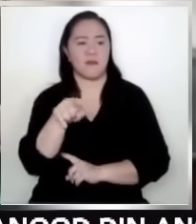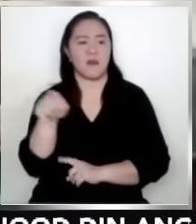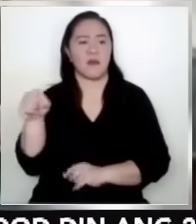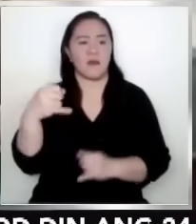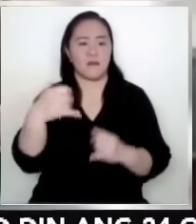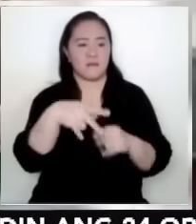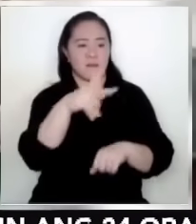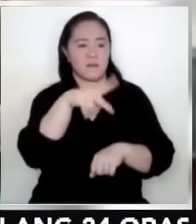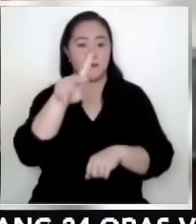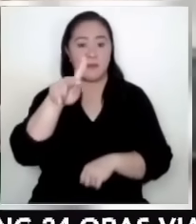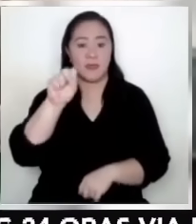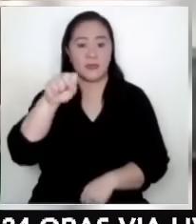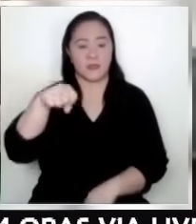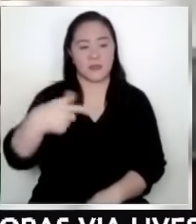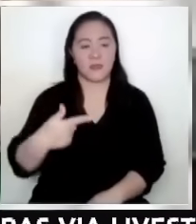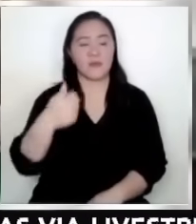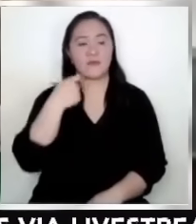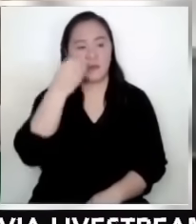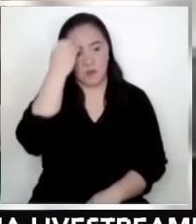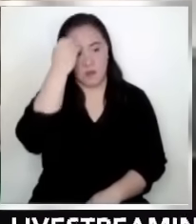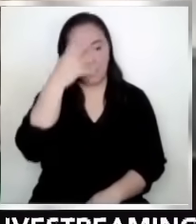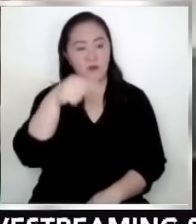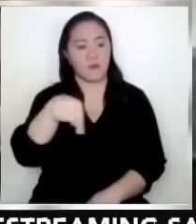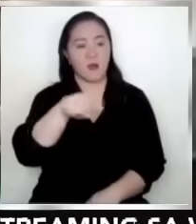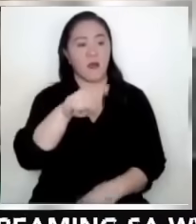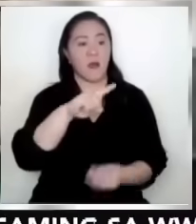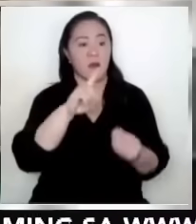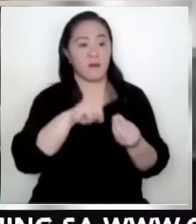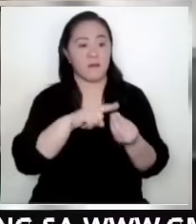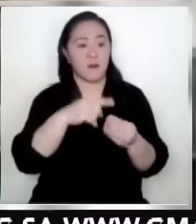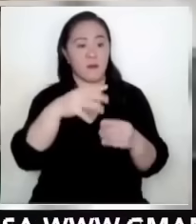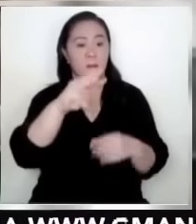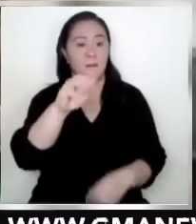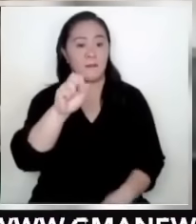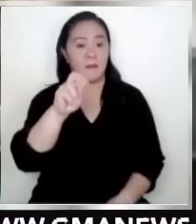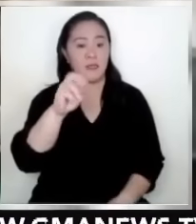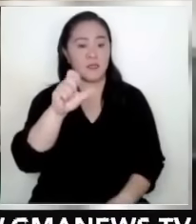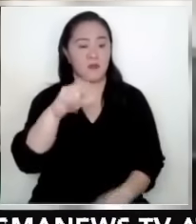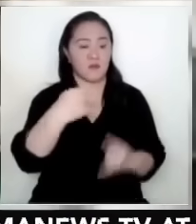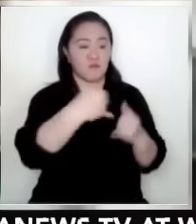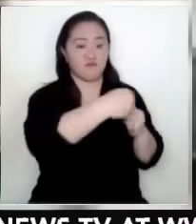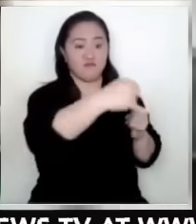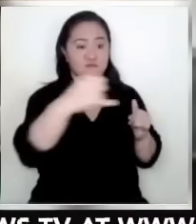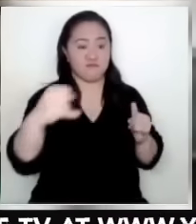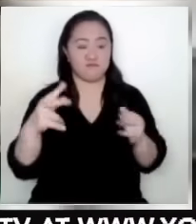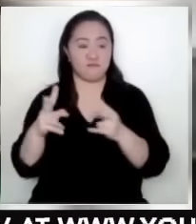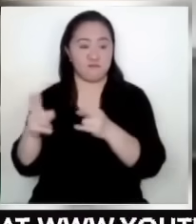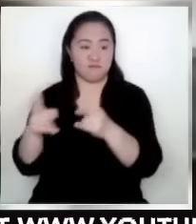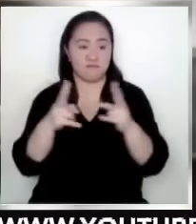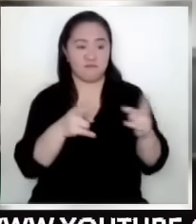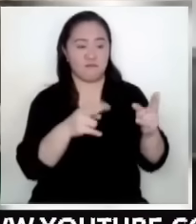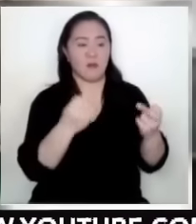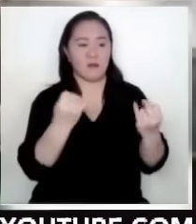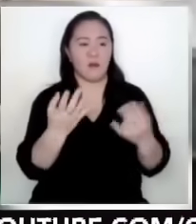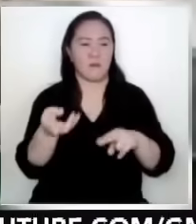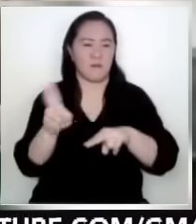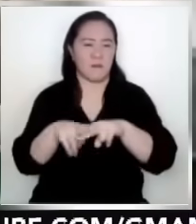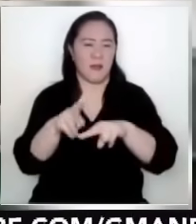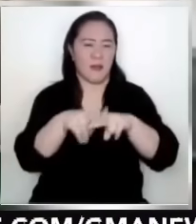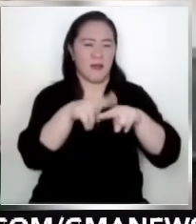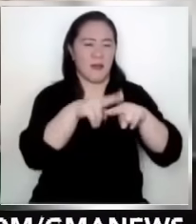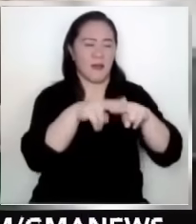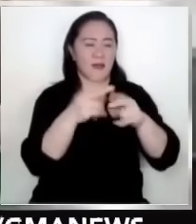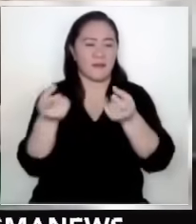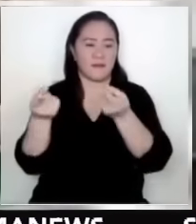floating barrier ng China sa Scarborough Shoal o Bajo de Masinloc. Isa lang anyay ito sa mga dumaraming insidente ng